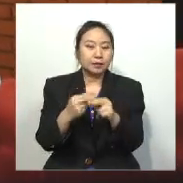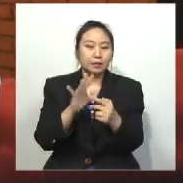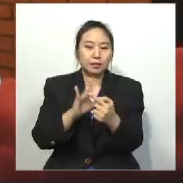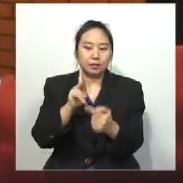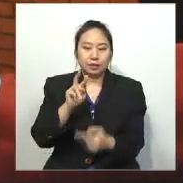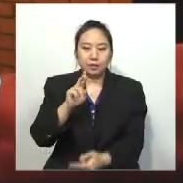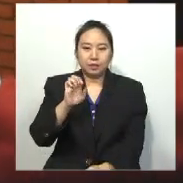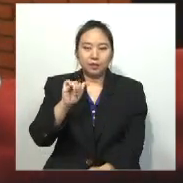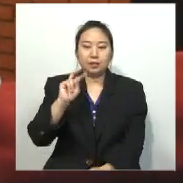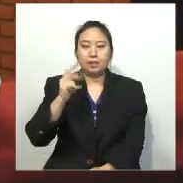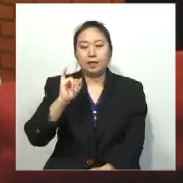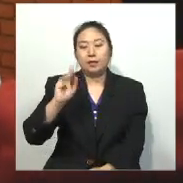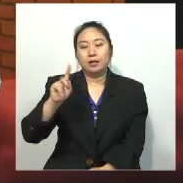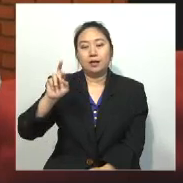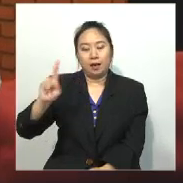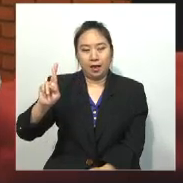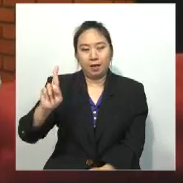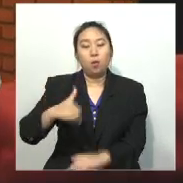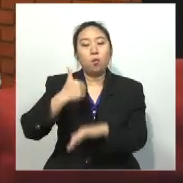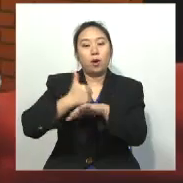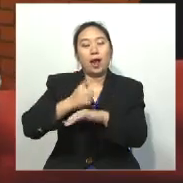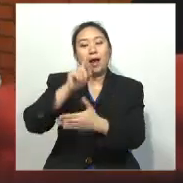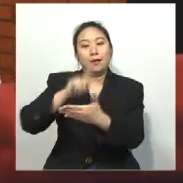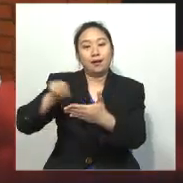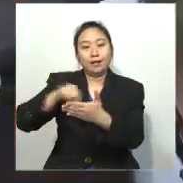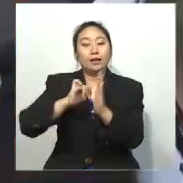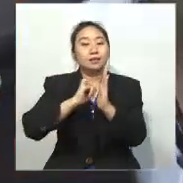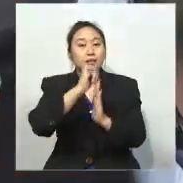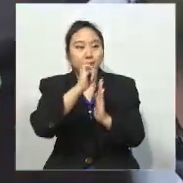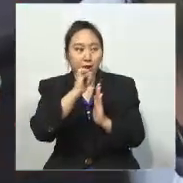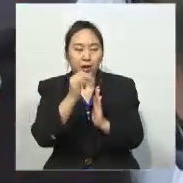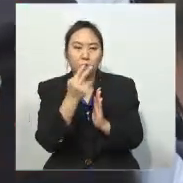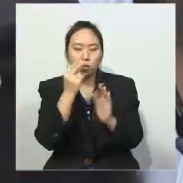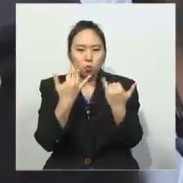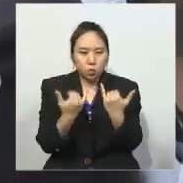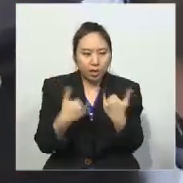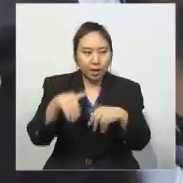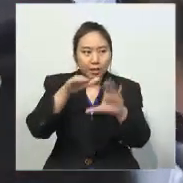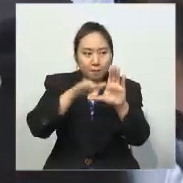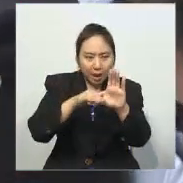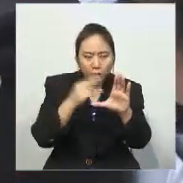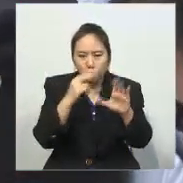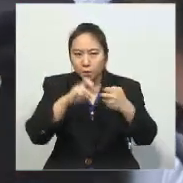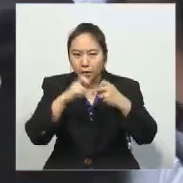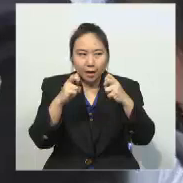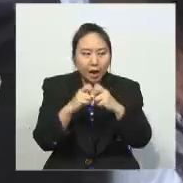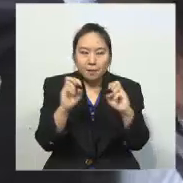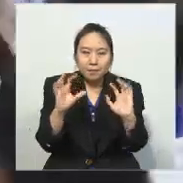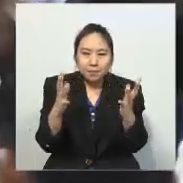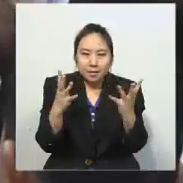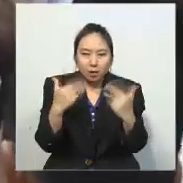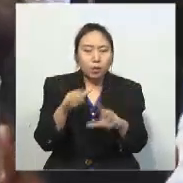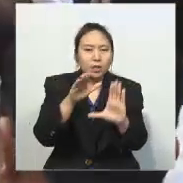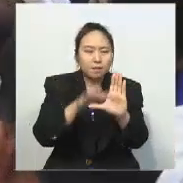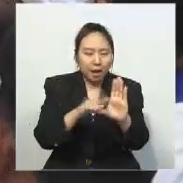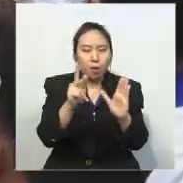พานดอกไม้ผู้อำนวยการการเลือกตั้งประจำจังหวัดเชียงใหม่ได้เปิดเผยภาพรวมการรับสมัครในวันนี้ไม่พบปัญหาอะไรผู้สมัครส่วนใหญ่เข้าใ